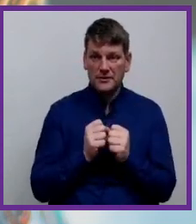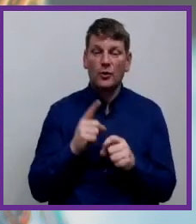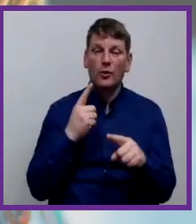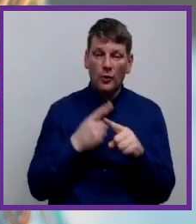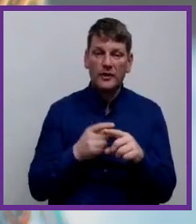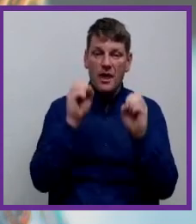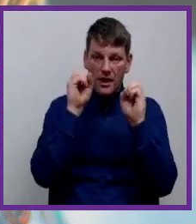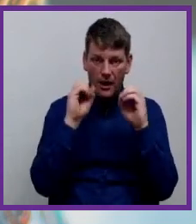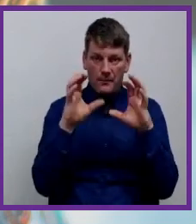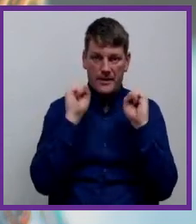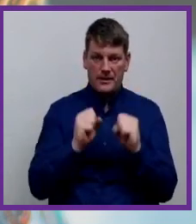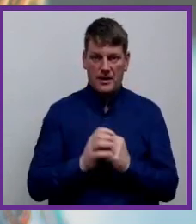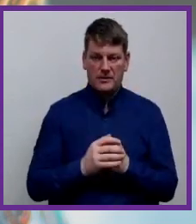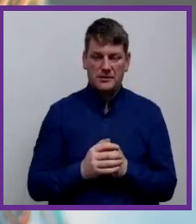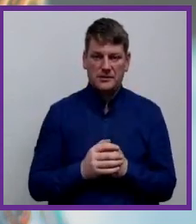jābrīnās.